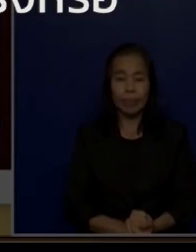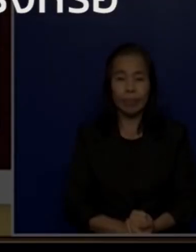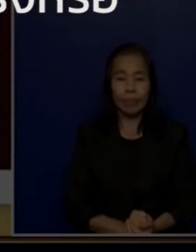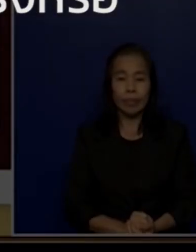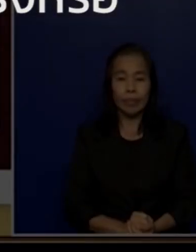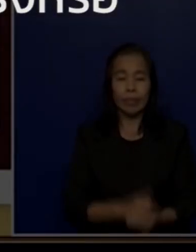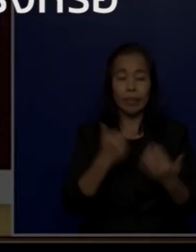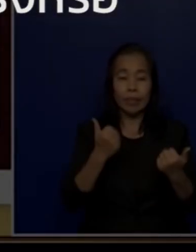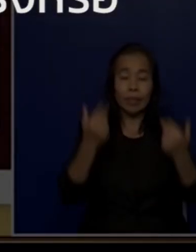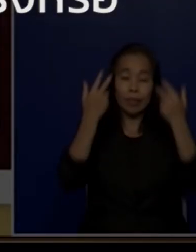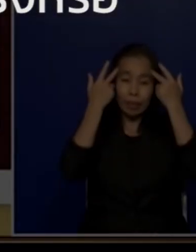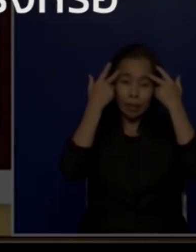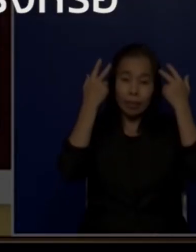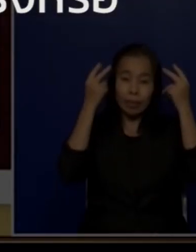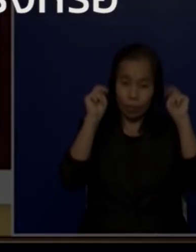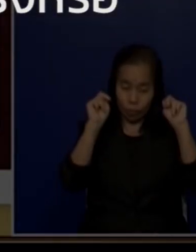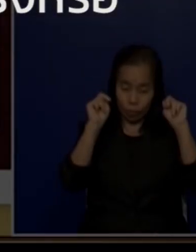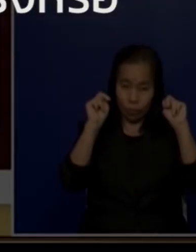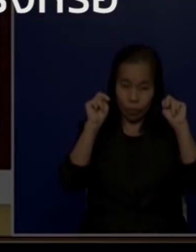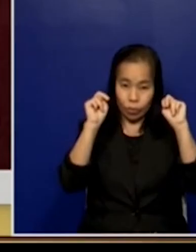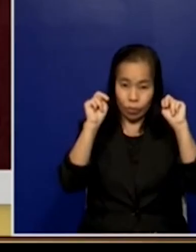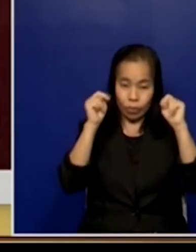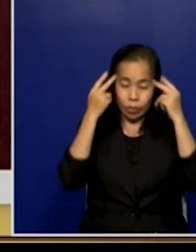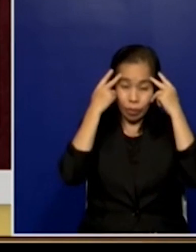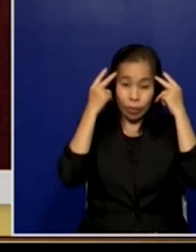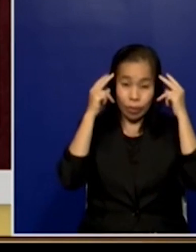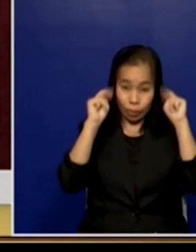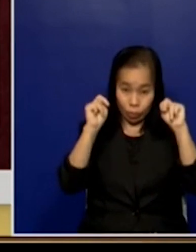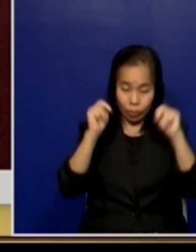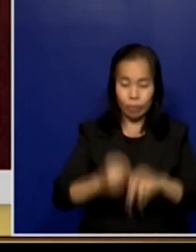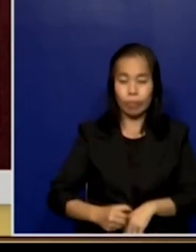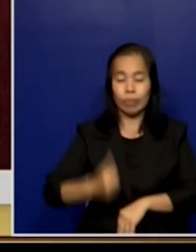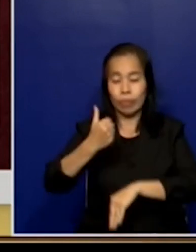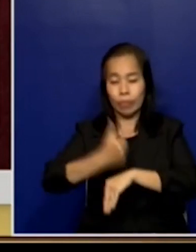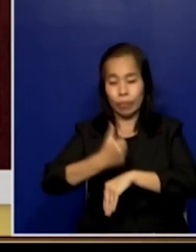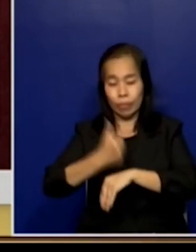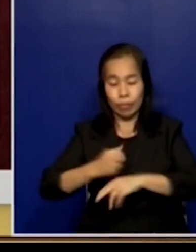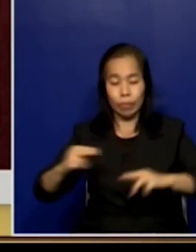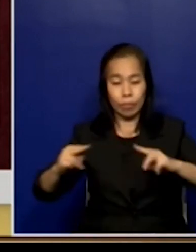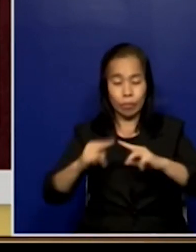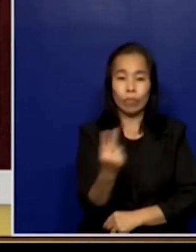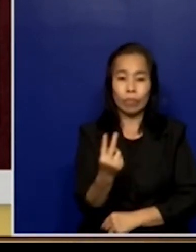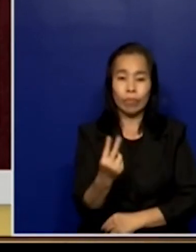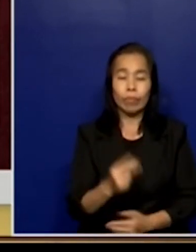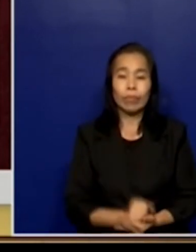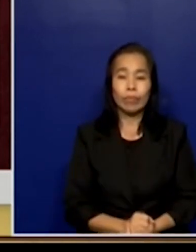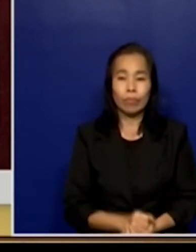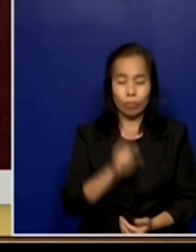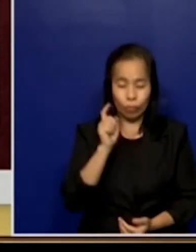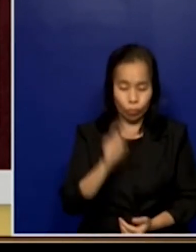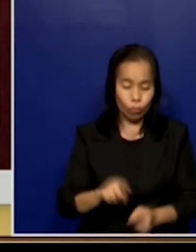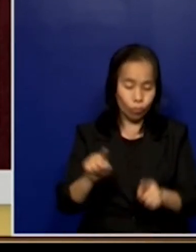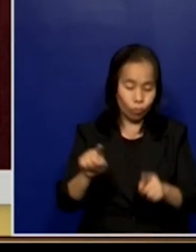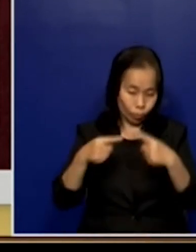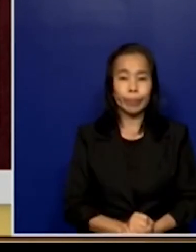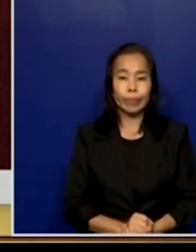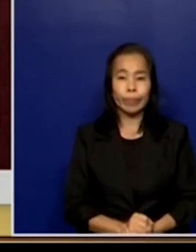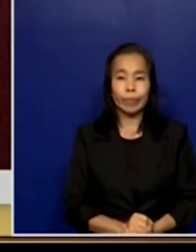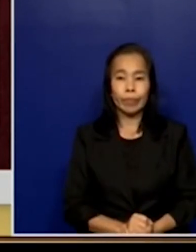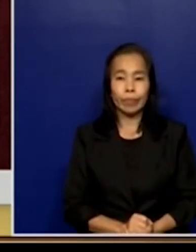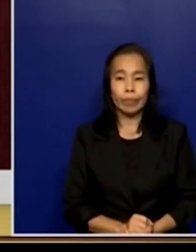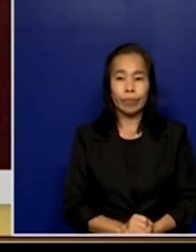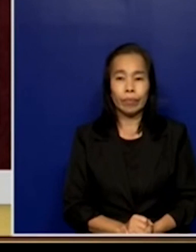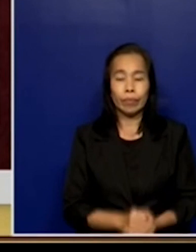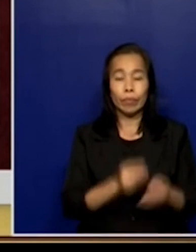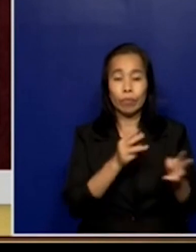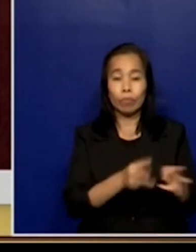สิ่งที่ผลเประยุตินายกรัทมนจรีและ 2LTIN année at Chapinรองนายกและลลตีวาการกระสวสสุขต้องต่บคำถามปชาชนก็คือกระ